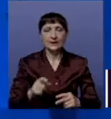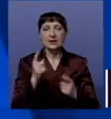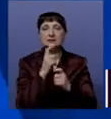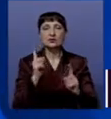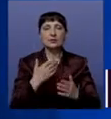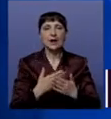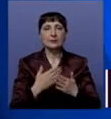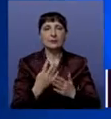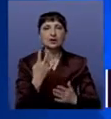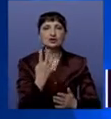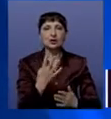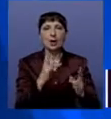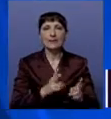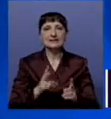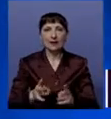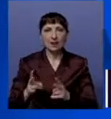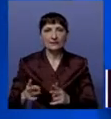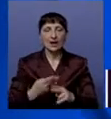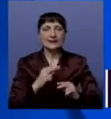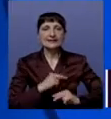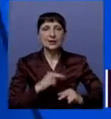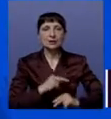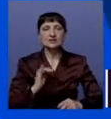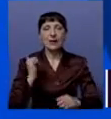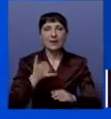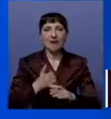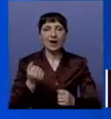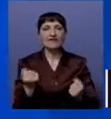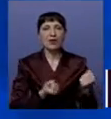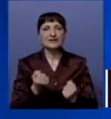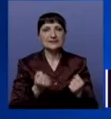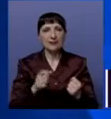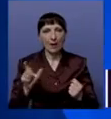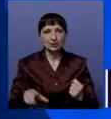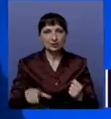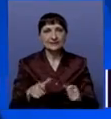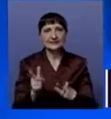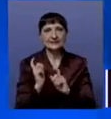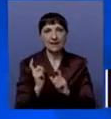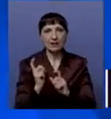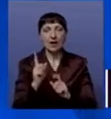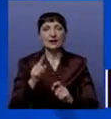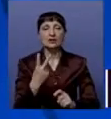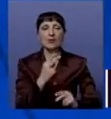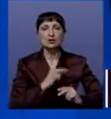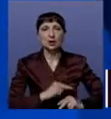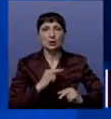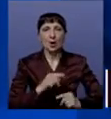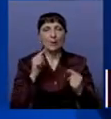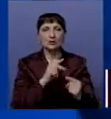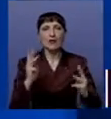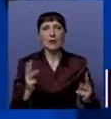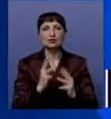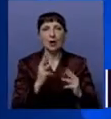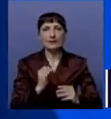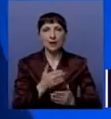как минимум о 4 пострадавших. Это сотрудница заправки, водитель автомашины с цистерной, а также 2 сотрудников противопожарной